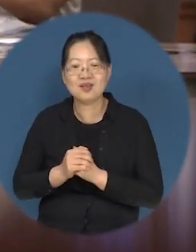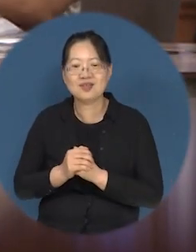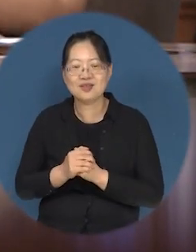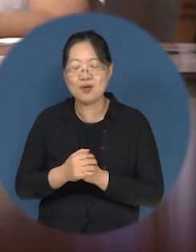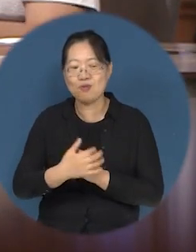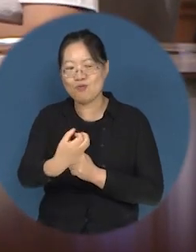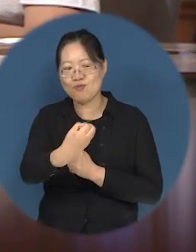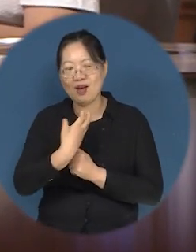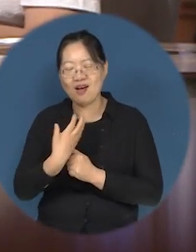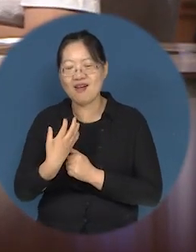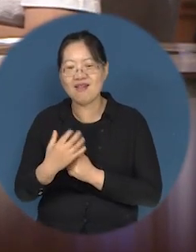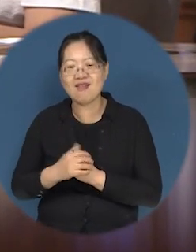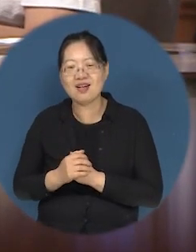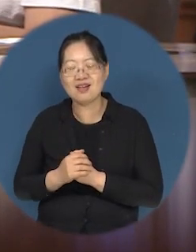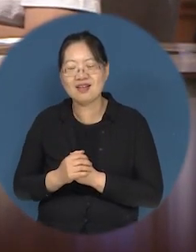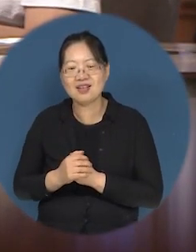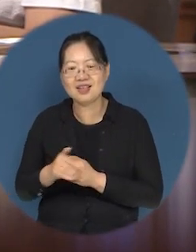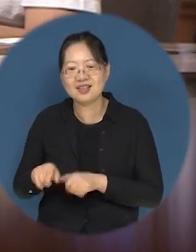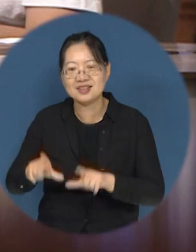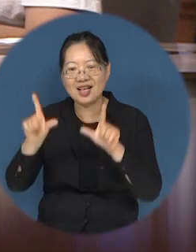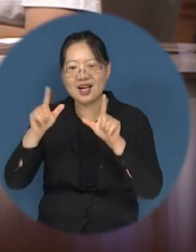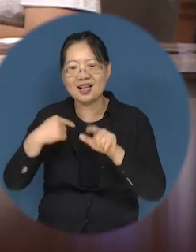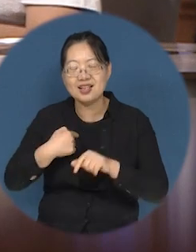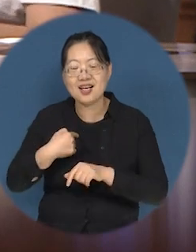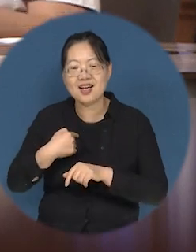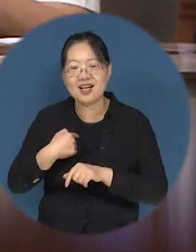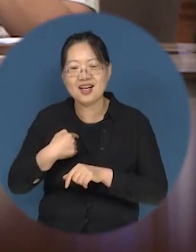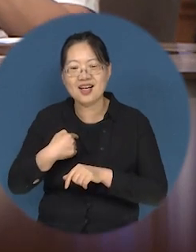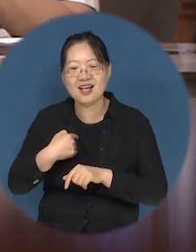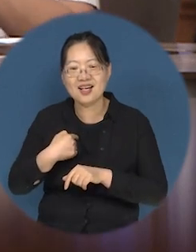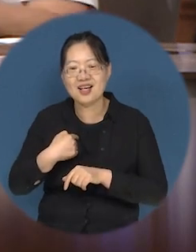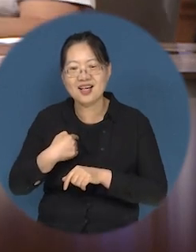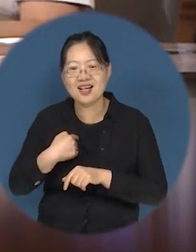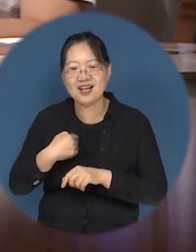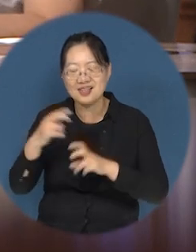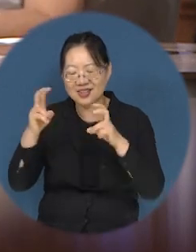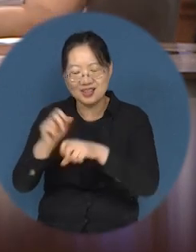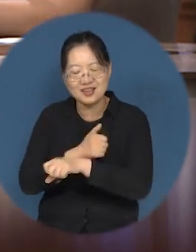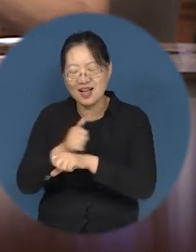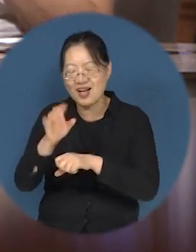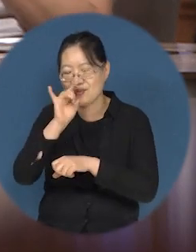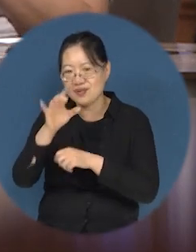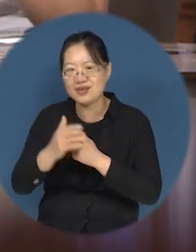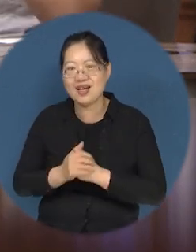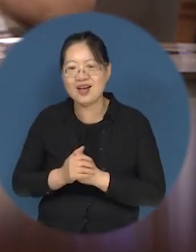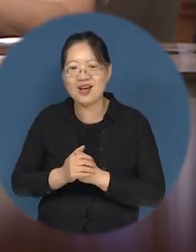딱 얘기를 하더라고요. 근데 이제 그날 못 다니겠다. 직장